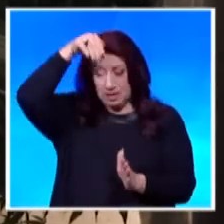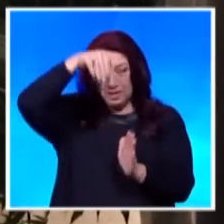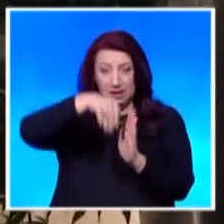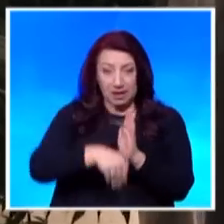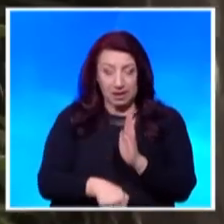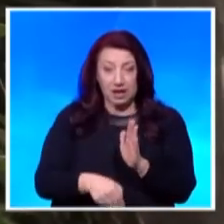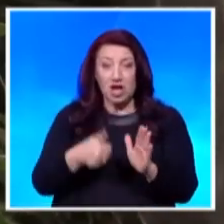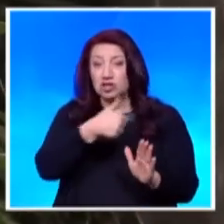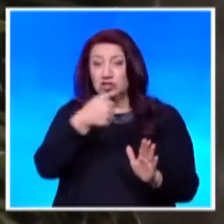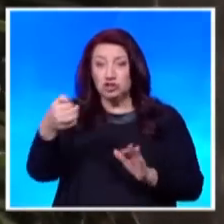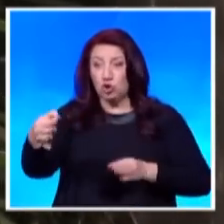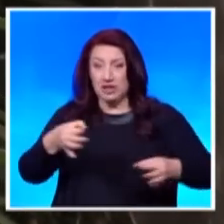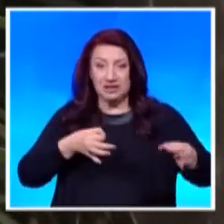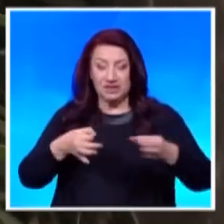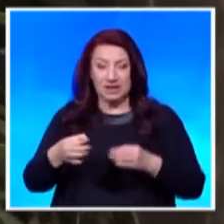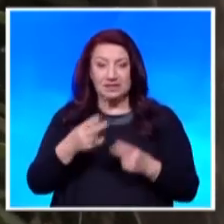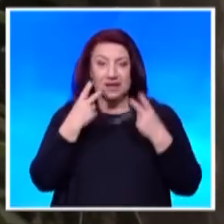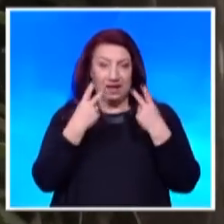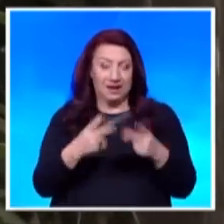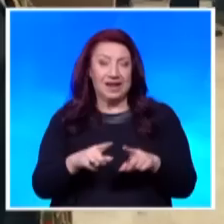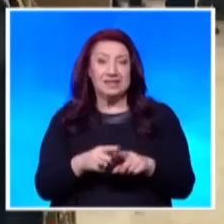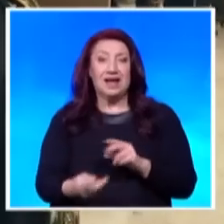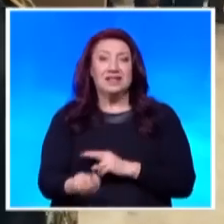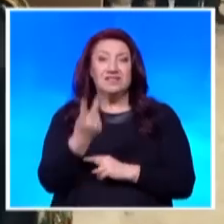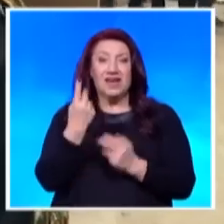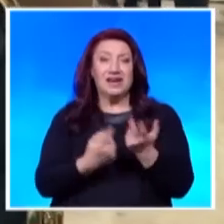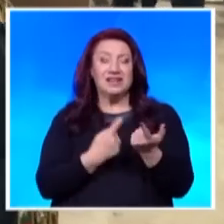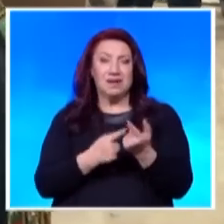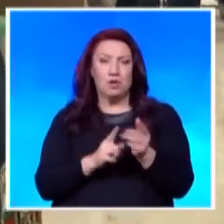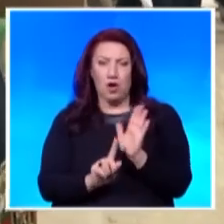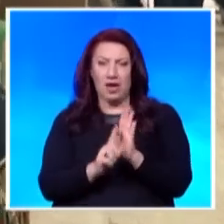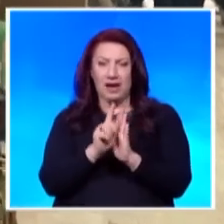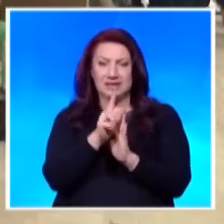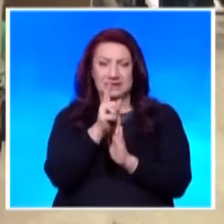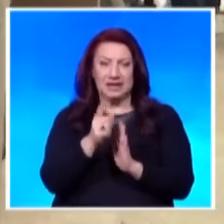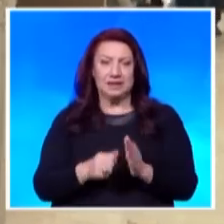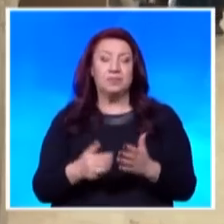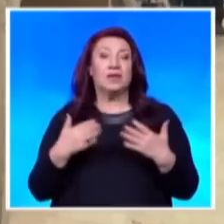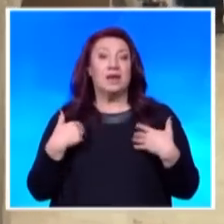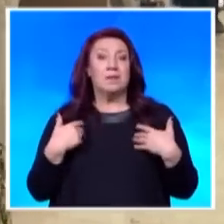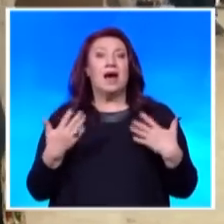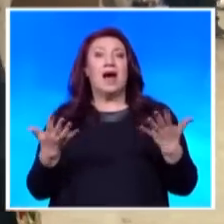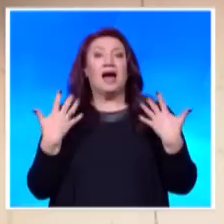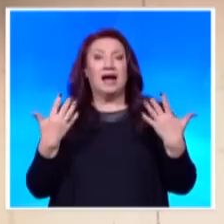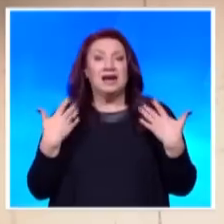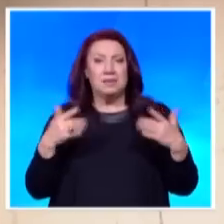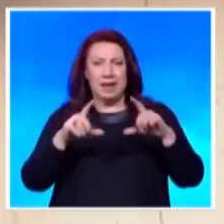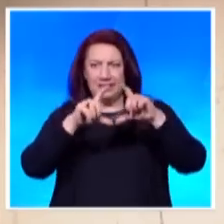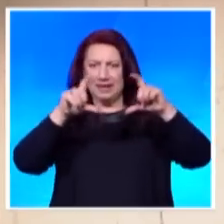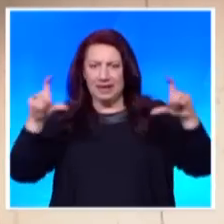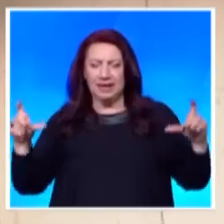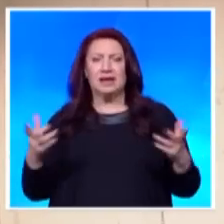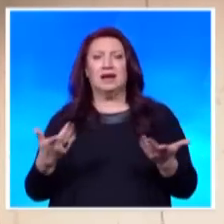600 квадрата са отглеждани 2000 растения. Вижте вентилационната система, климатиците, загряването, всичко